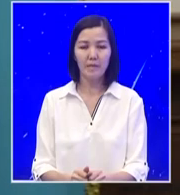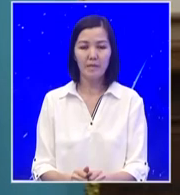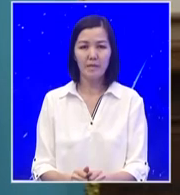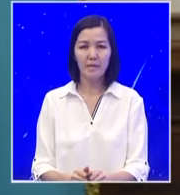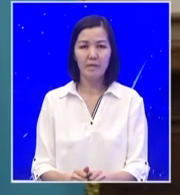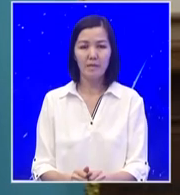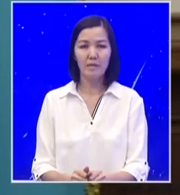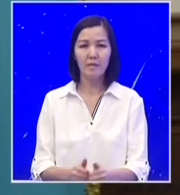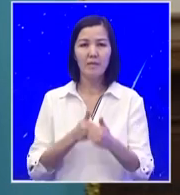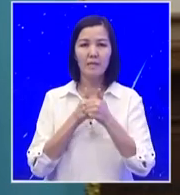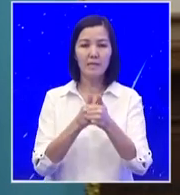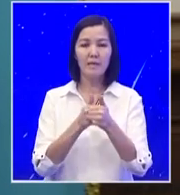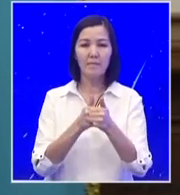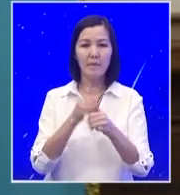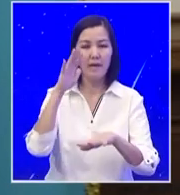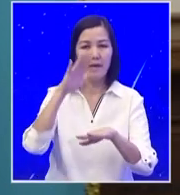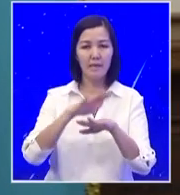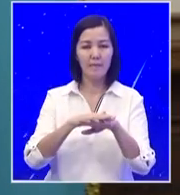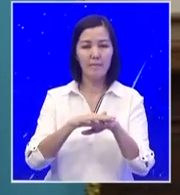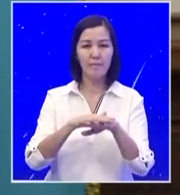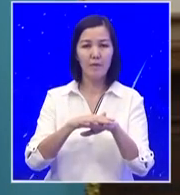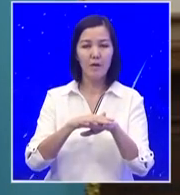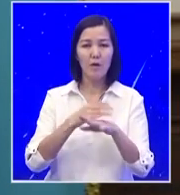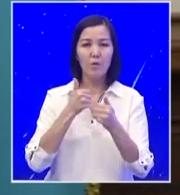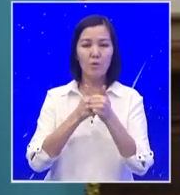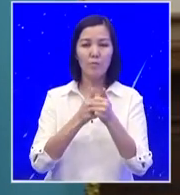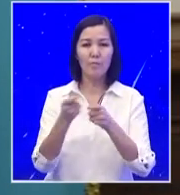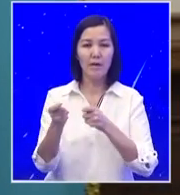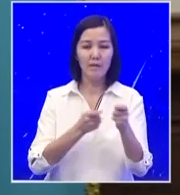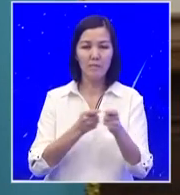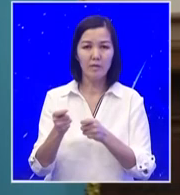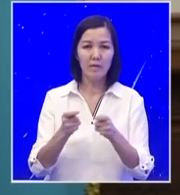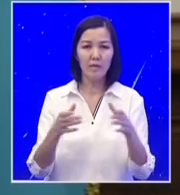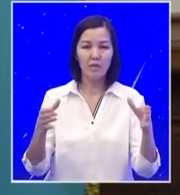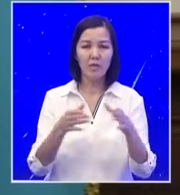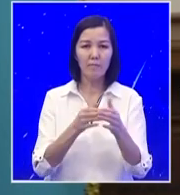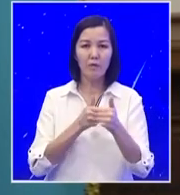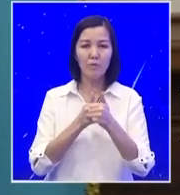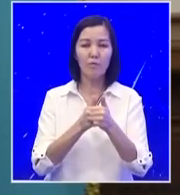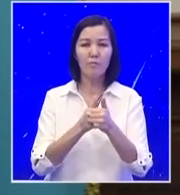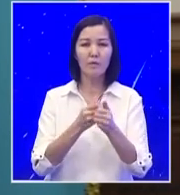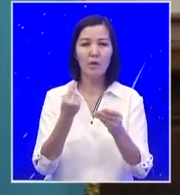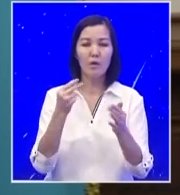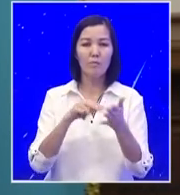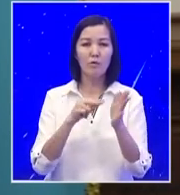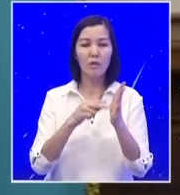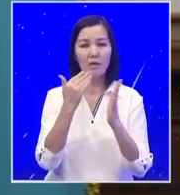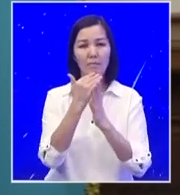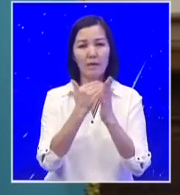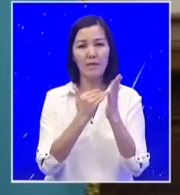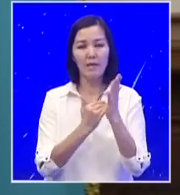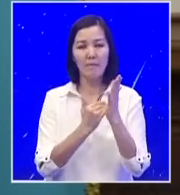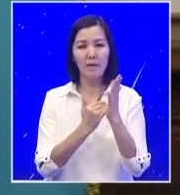Туяков, заместитель әкімі. Әкім орынбасары және штаб төрағасының орынбасары Туяковқа бюджеттік бағдарламалар